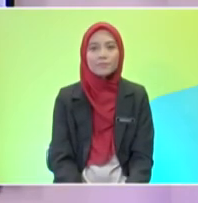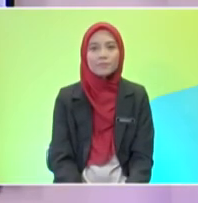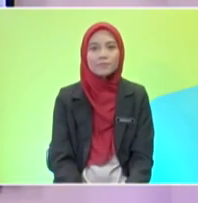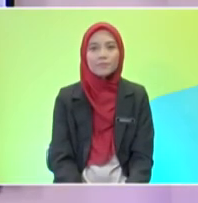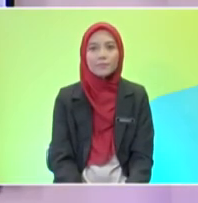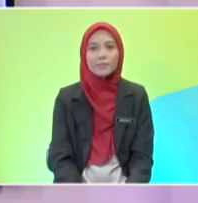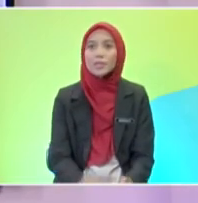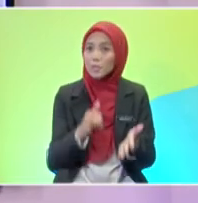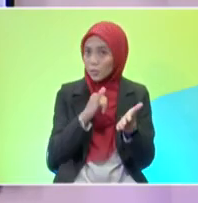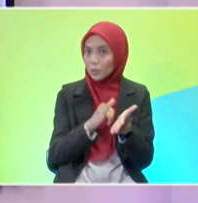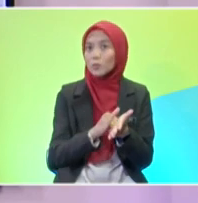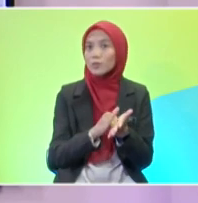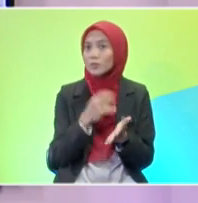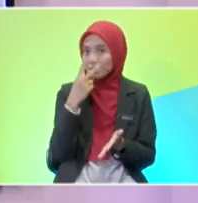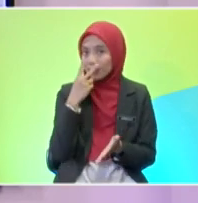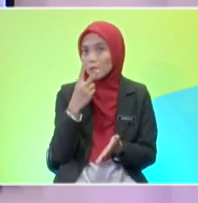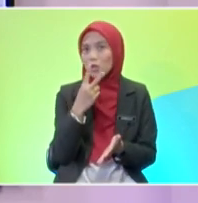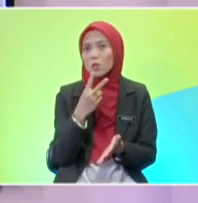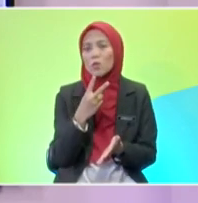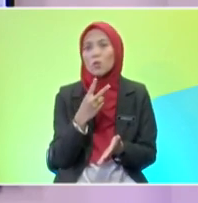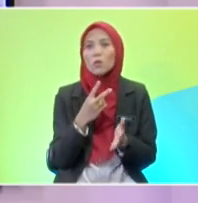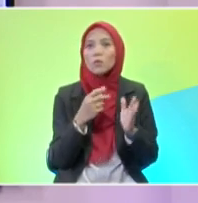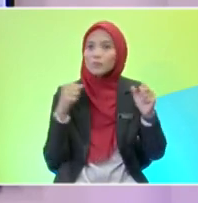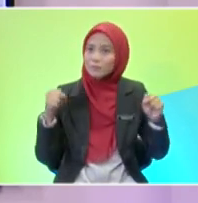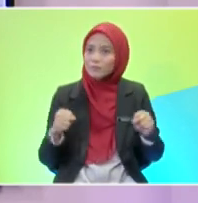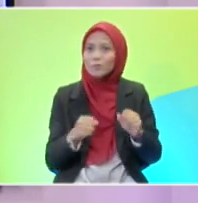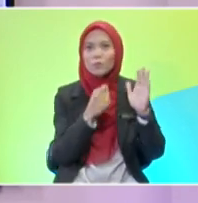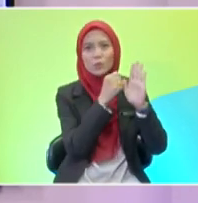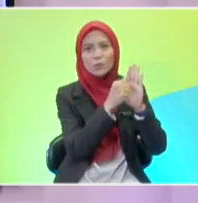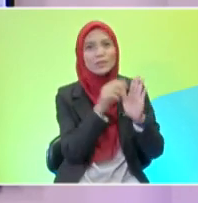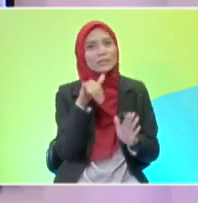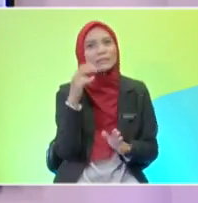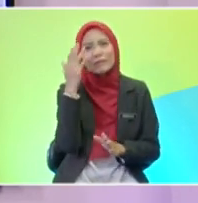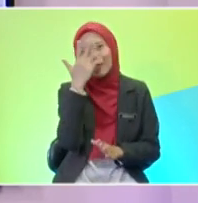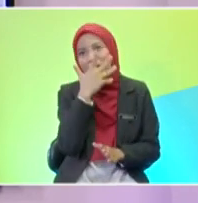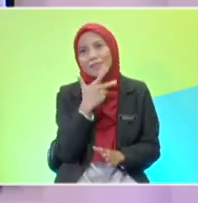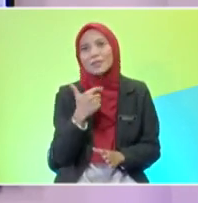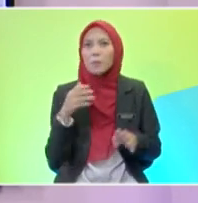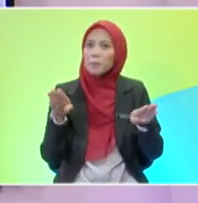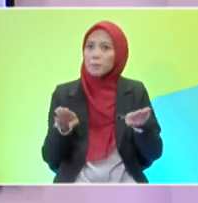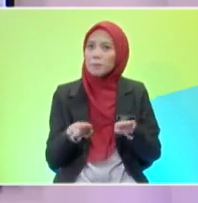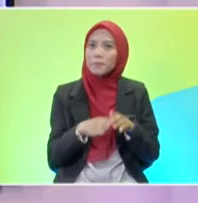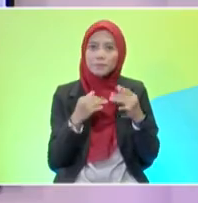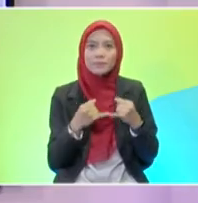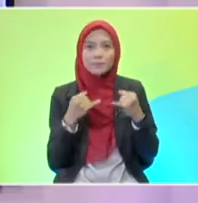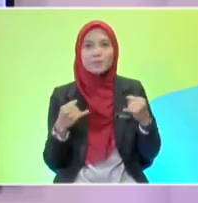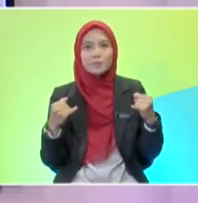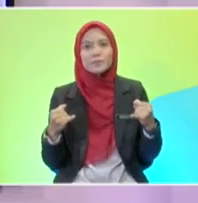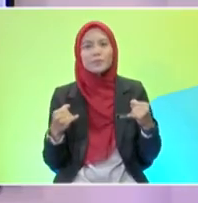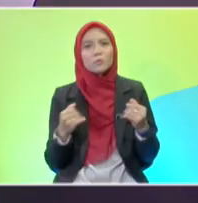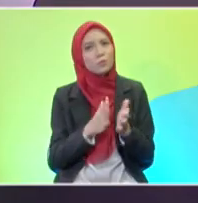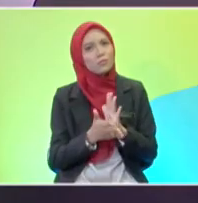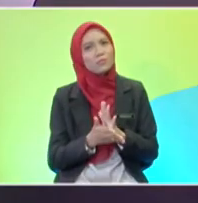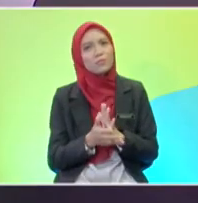baik itulah dia kita ada pusat sikan satu seni ukiran yang cantik tadi berbagai jenis pula tuh UI Tak